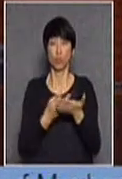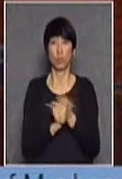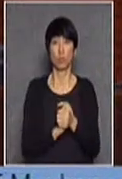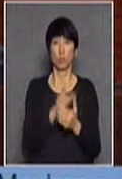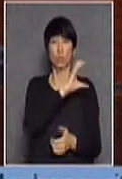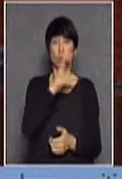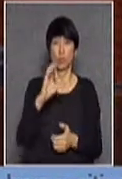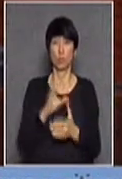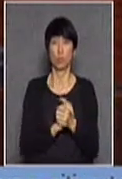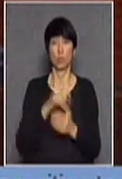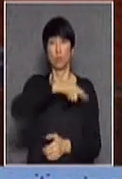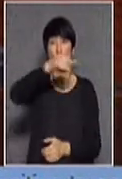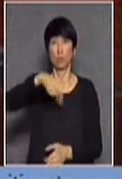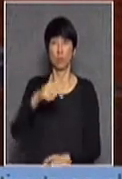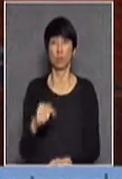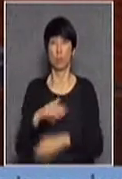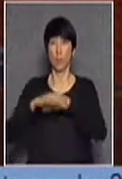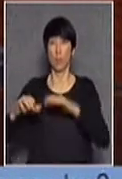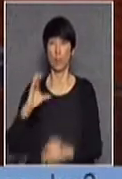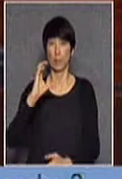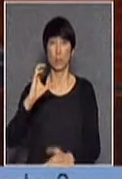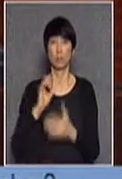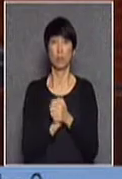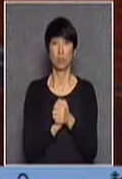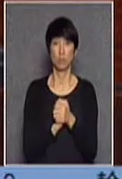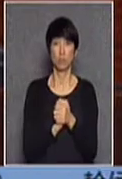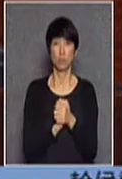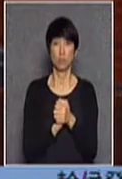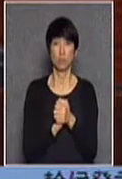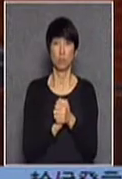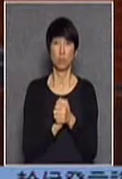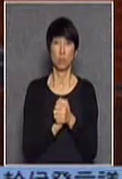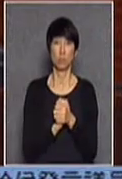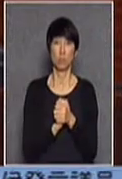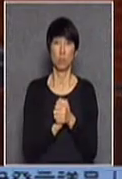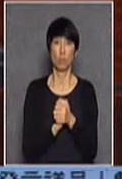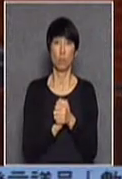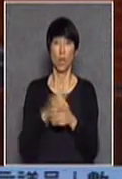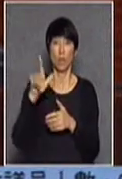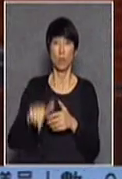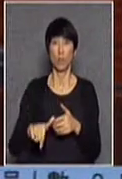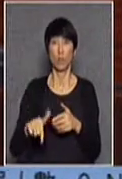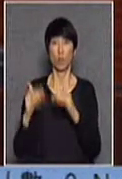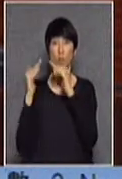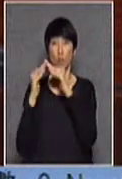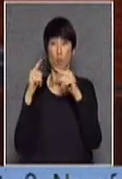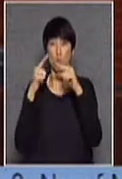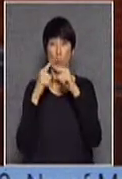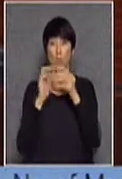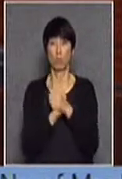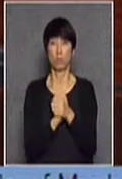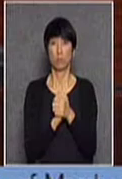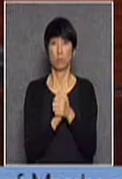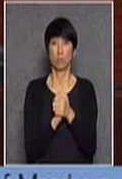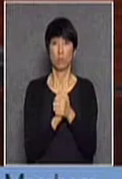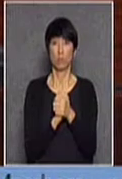地區，特別係原居民即係嘅關係啊，特別係涉及到土地